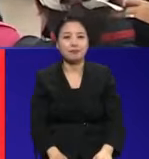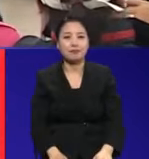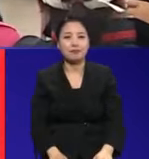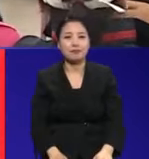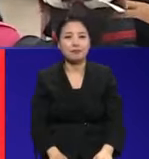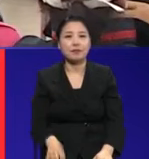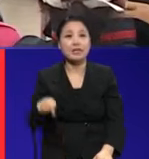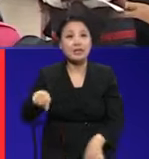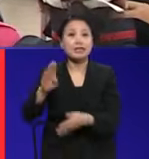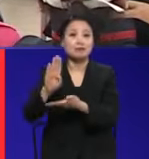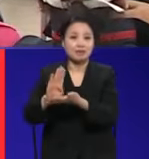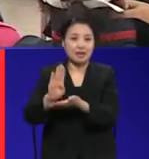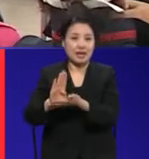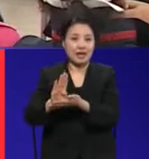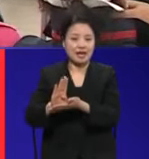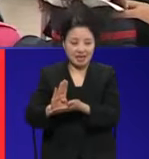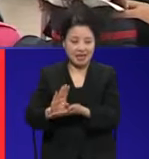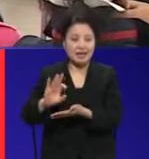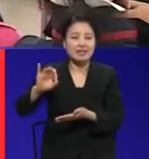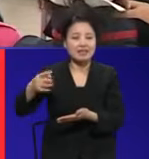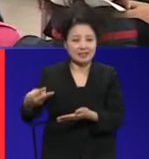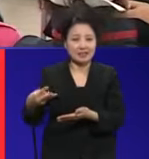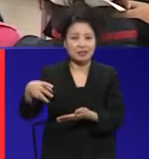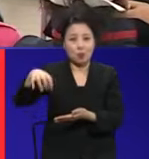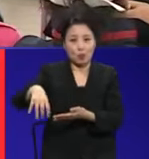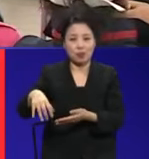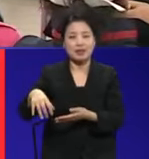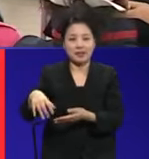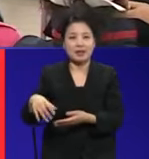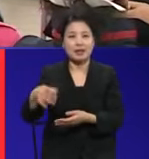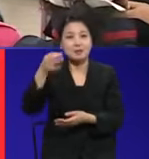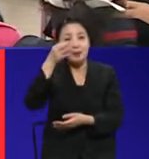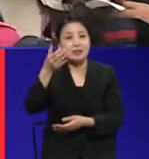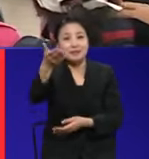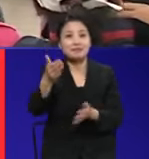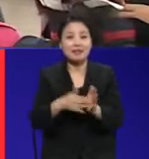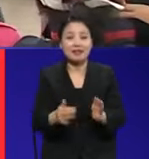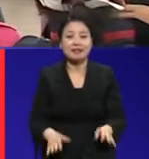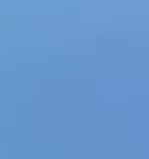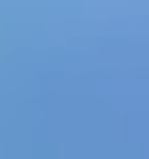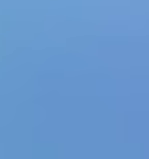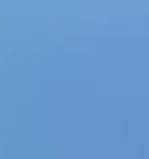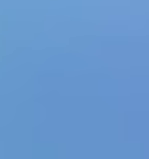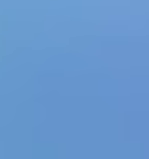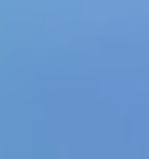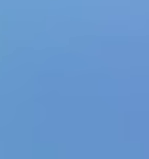계획입니다. 지금까지 국민의힘 김은혜 후보 캠프 상황실에서 JTBC 김도훈입니다.